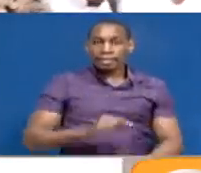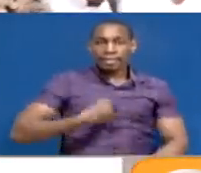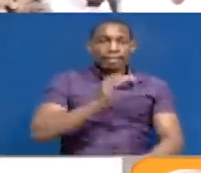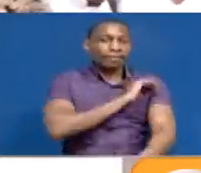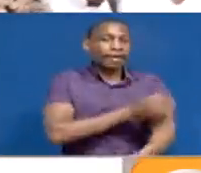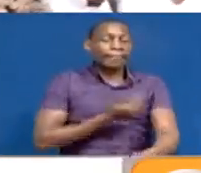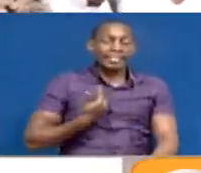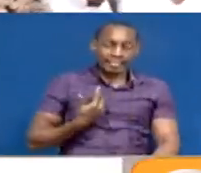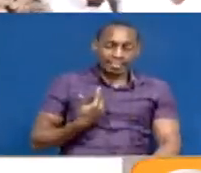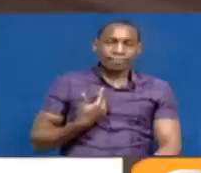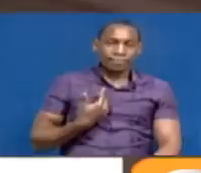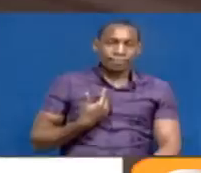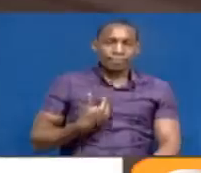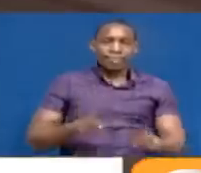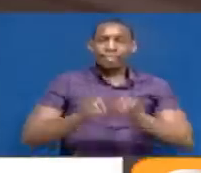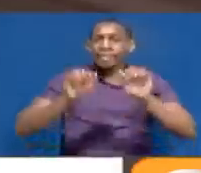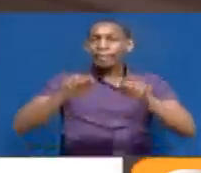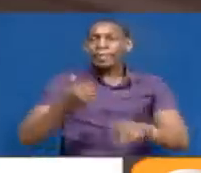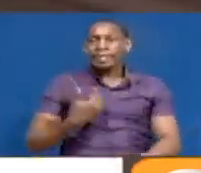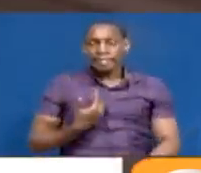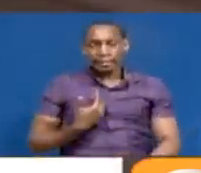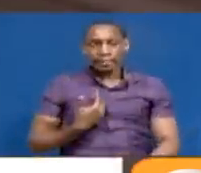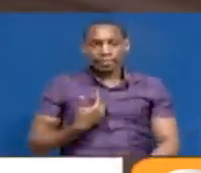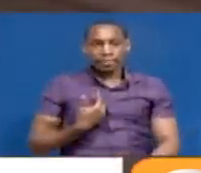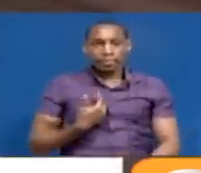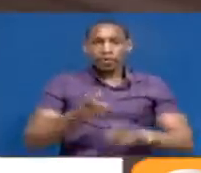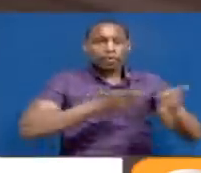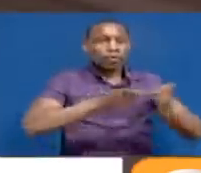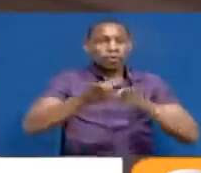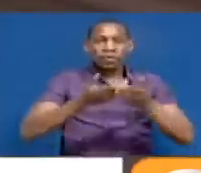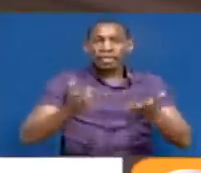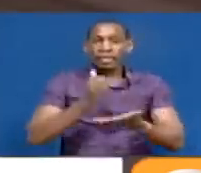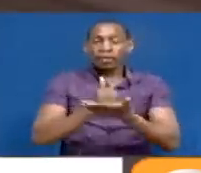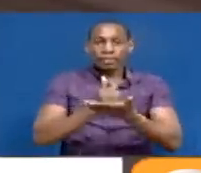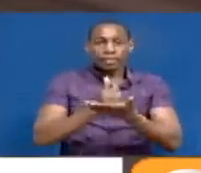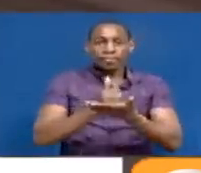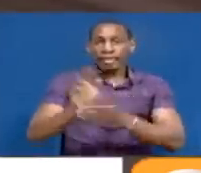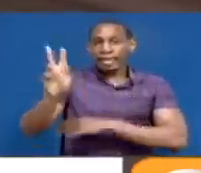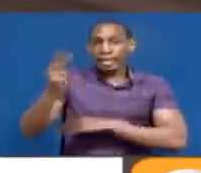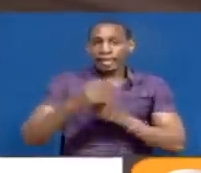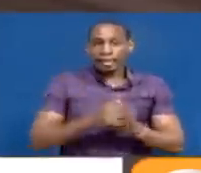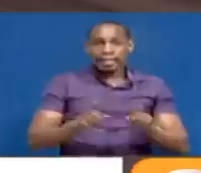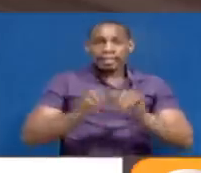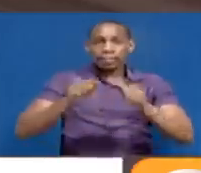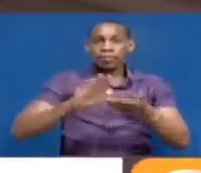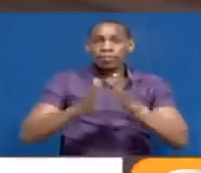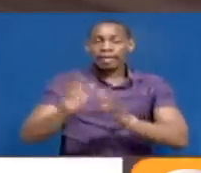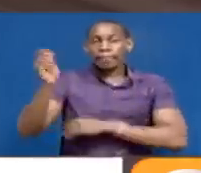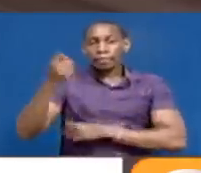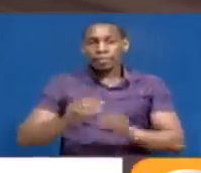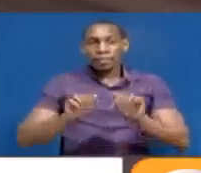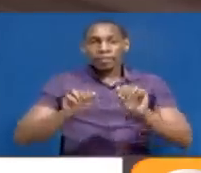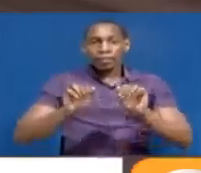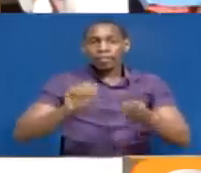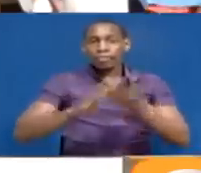the capacity and the ability to run any office in this republic. I can be president, I